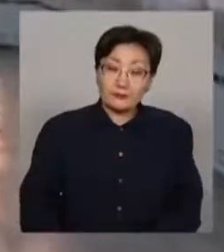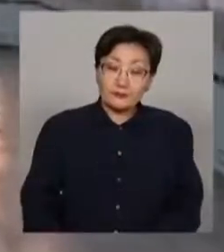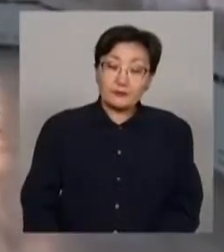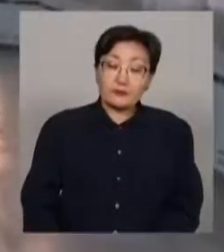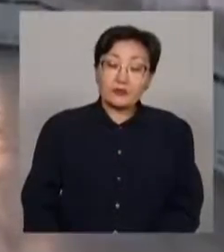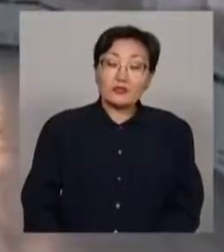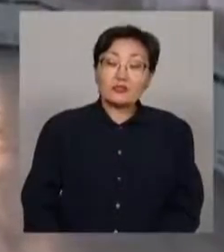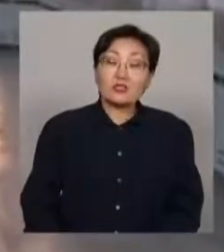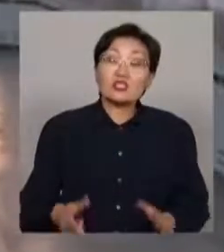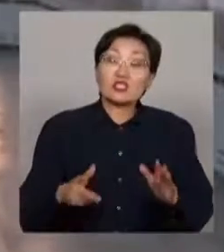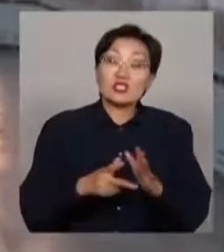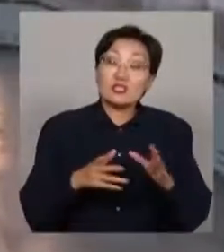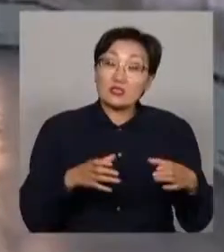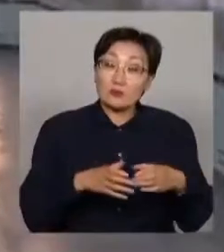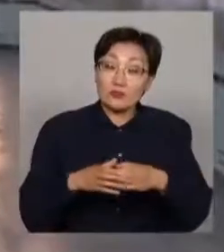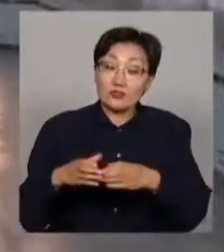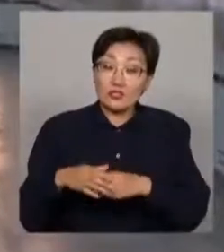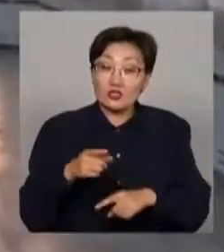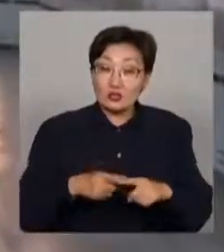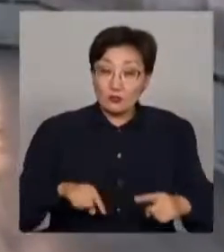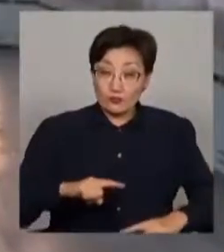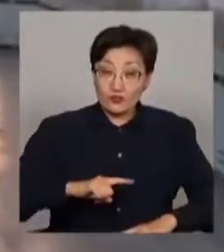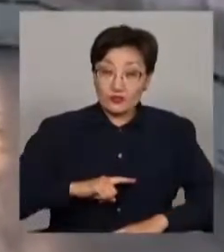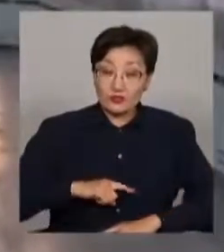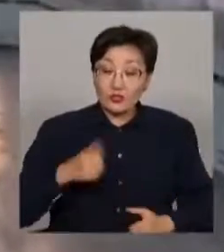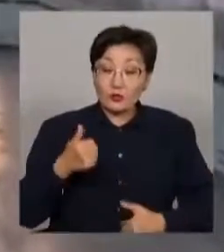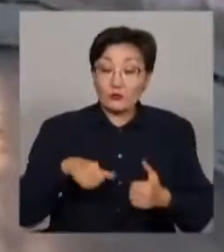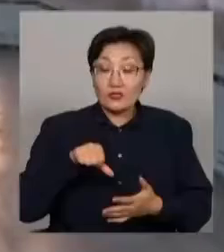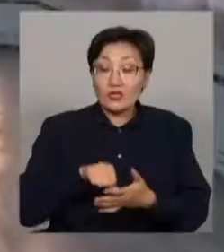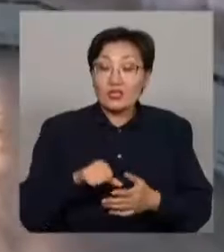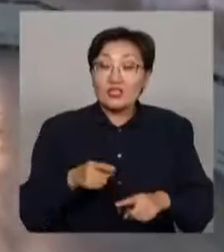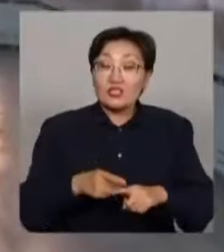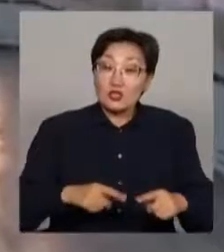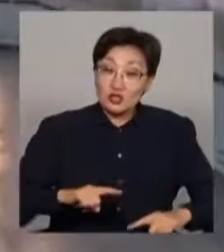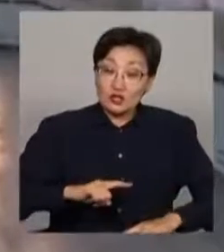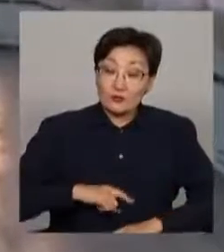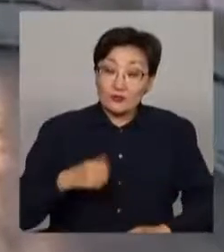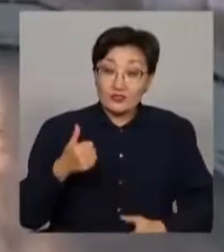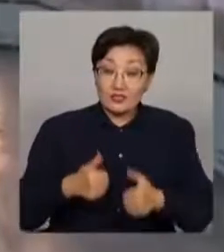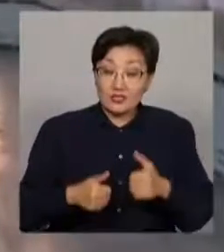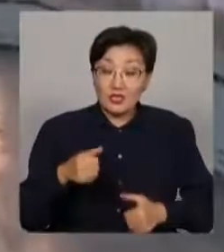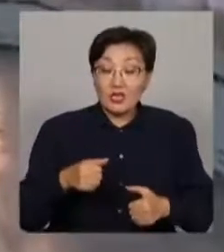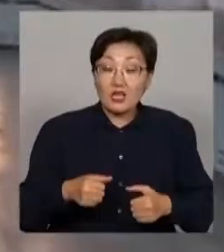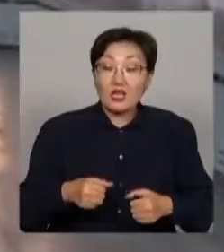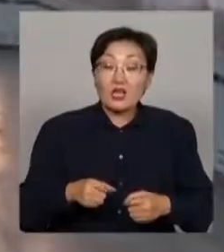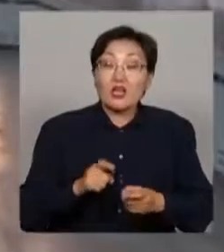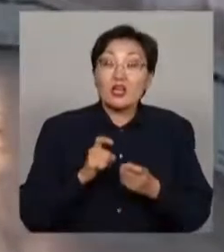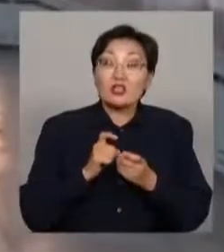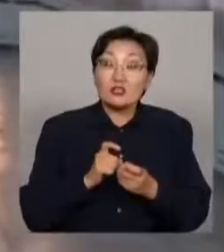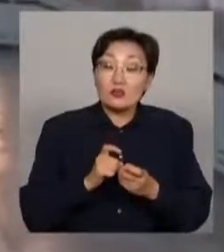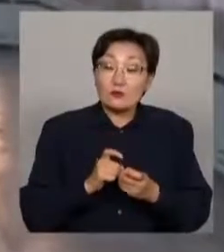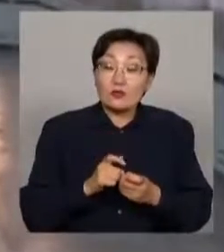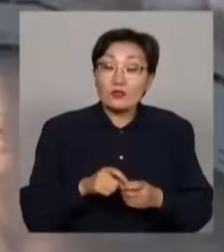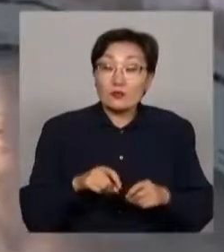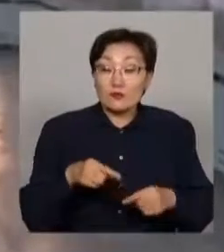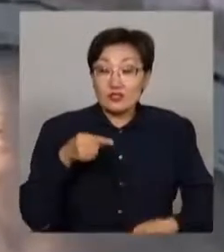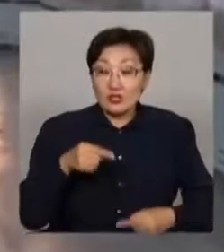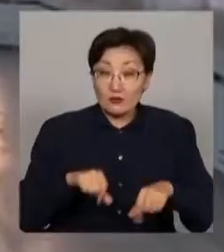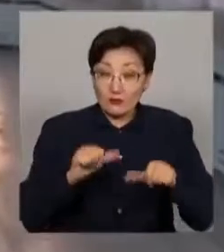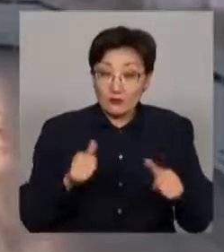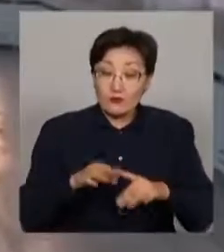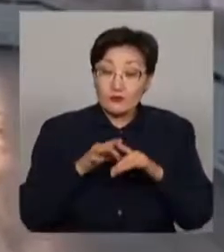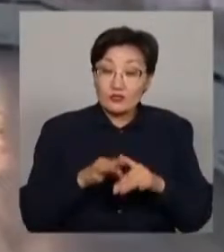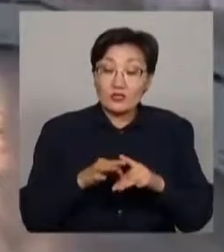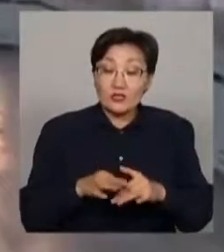Одан кейін 8 команда жартылай финалдық сайысқа барады. Жартылай финалдық сайыста да жекпе-жек форматында өткіземіз. Ол жерде тікелей 4 команда